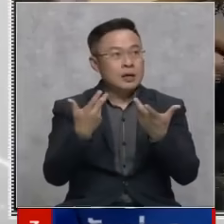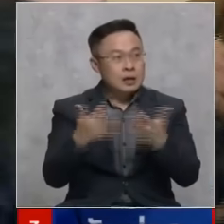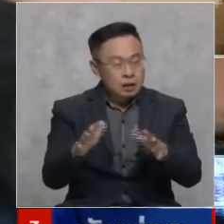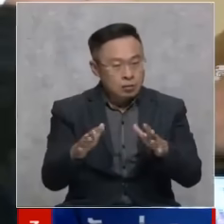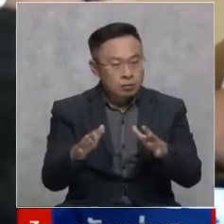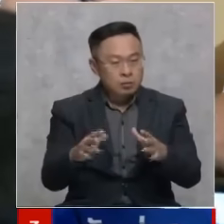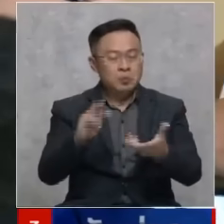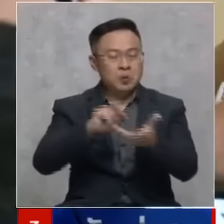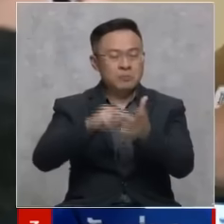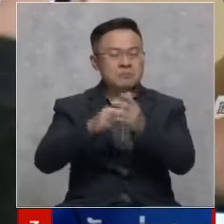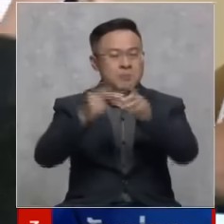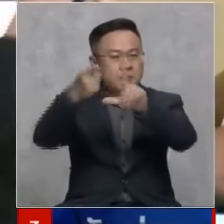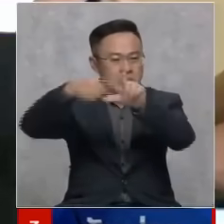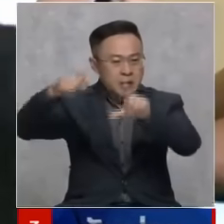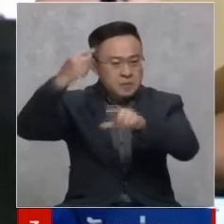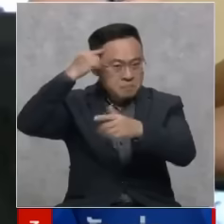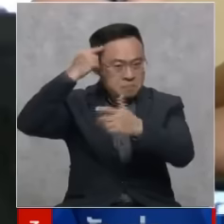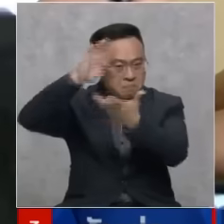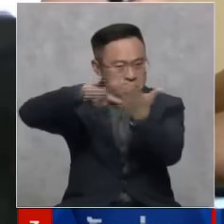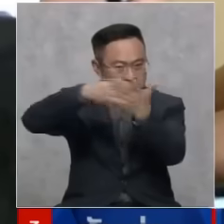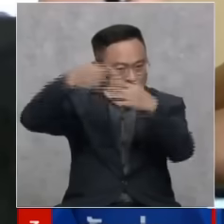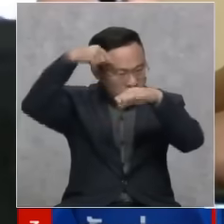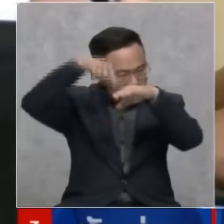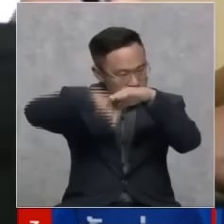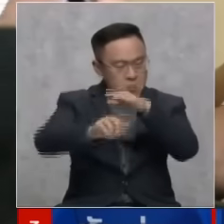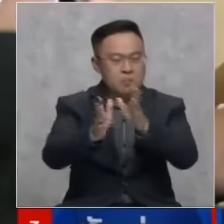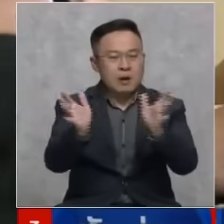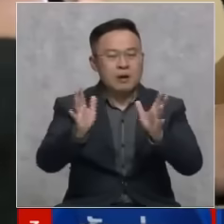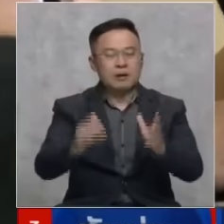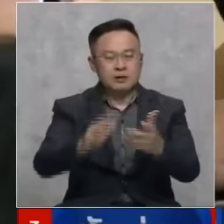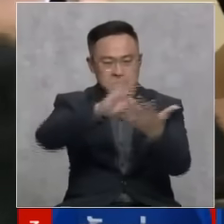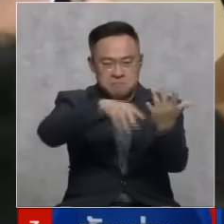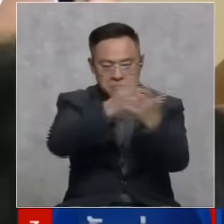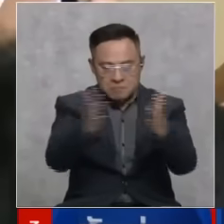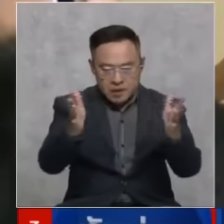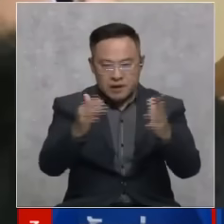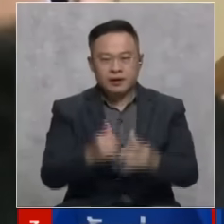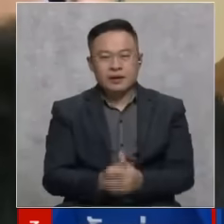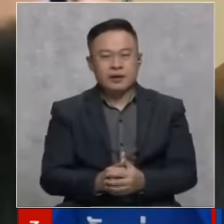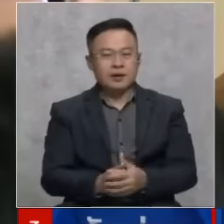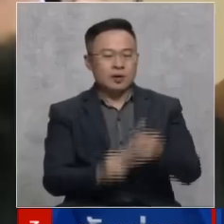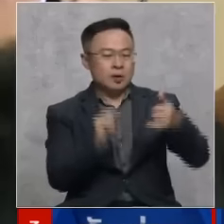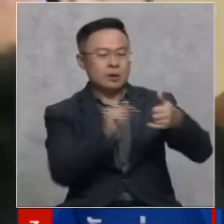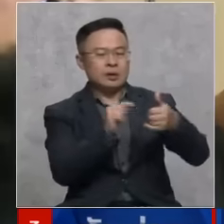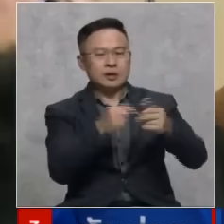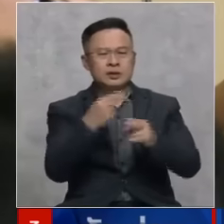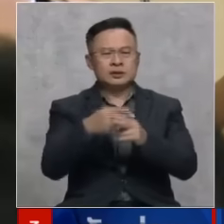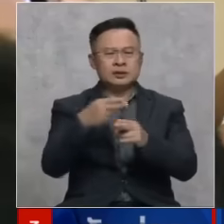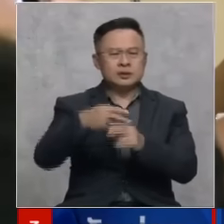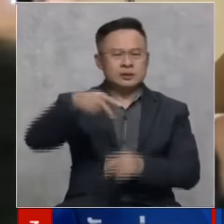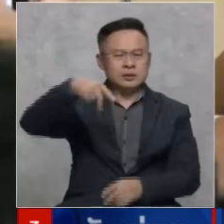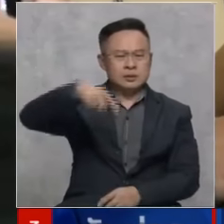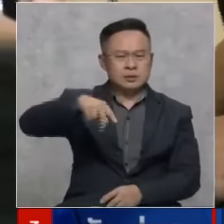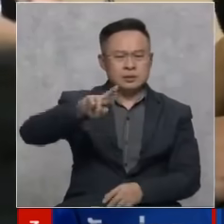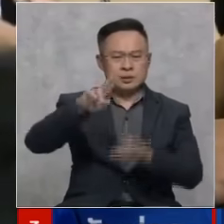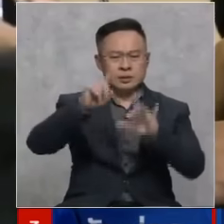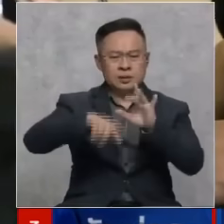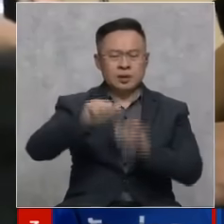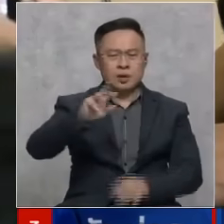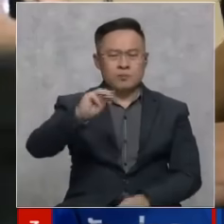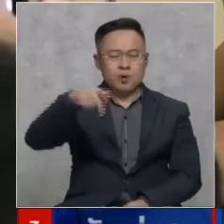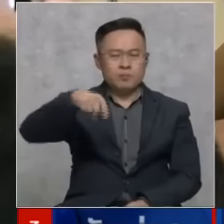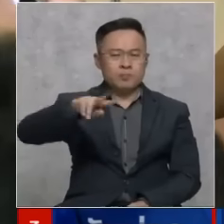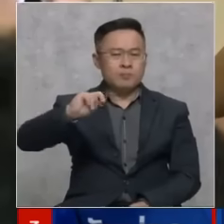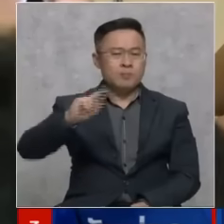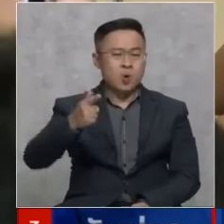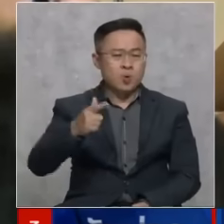ธิ์นะคะบอกเลยคุณผู้ชมคะให้สัมภาษณ์ล่าสุดนะคะคุณพร้อมพงษ์เป็นอดีตส.ส.บัญชีรายชื่อจากเพื่อไทยนะคะมีการโพสต์ถึ